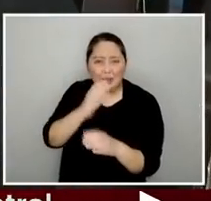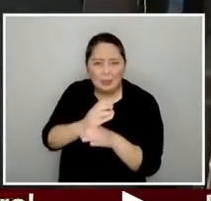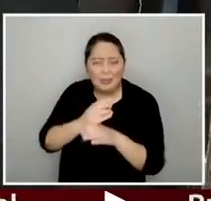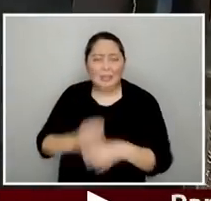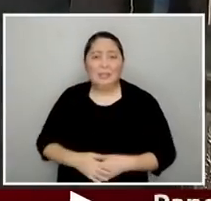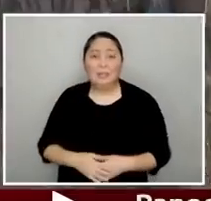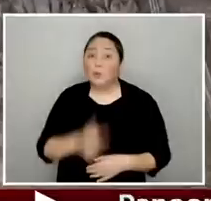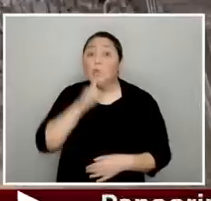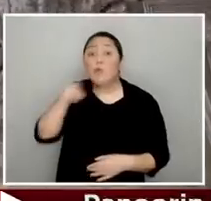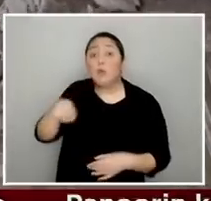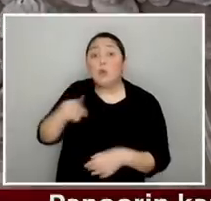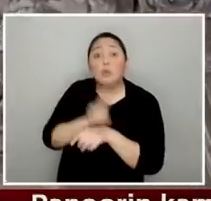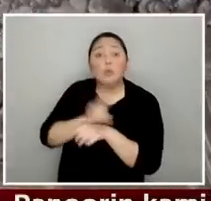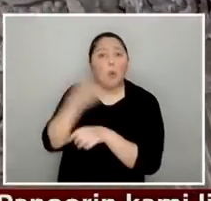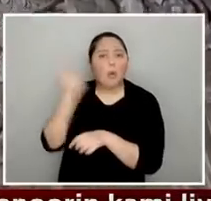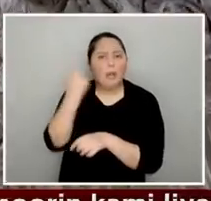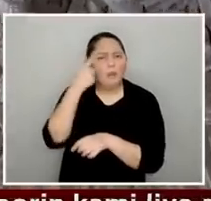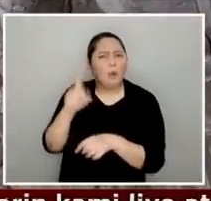ay ano, ang tumugtog.